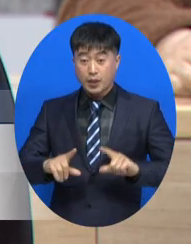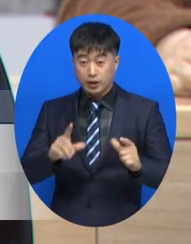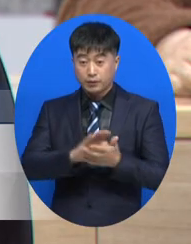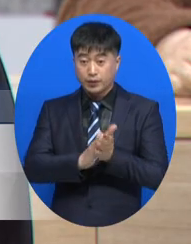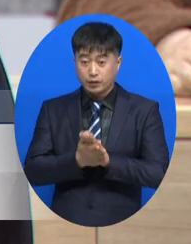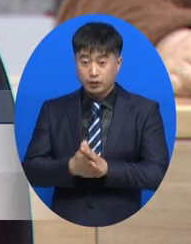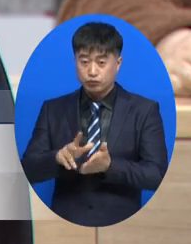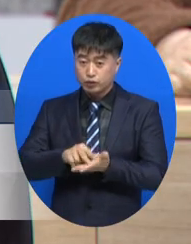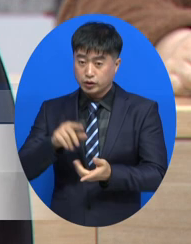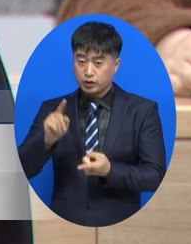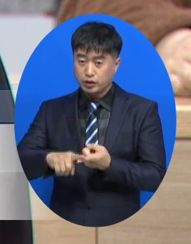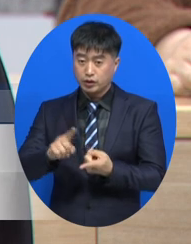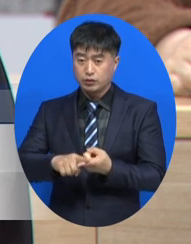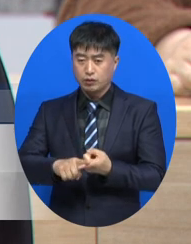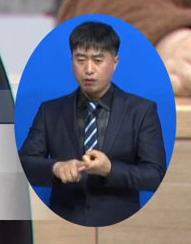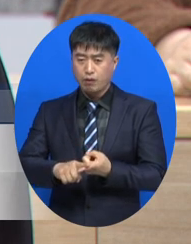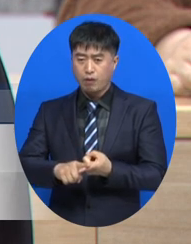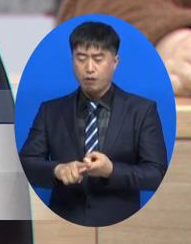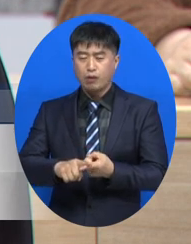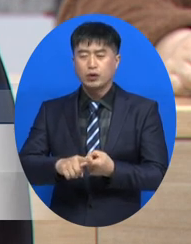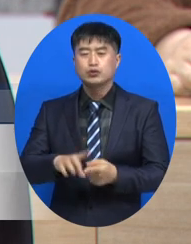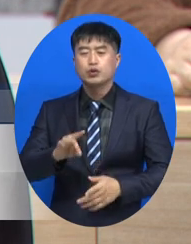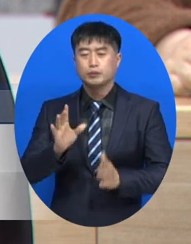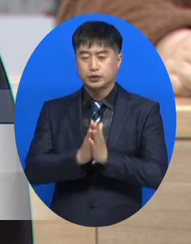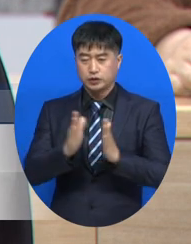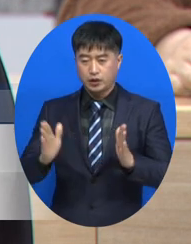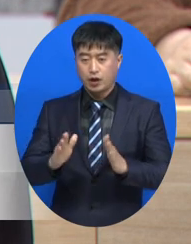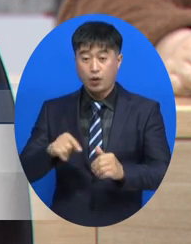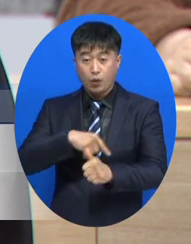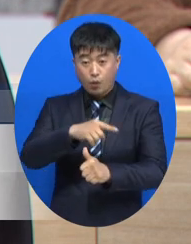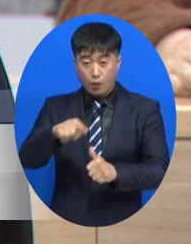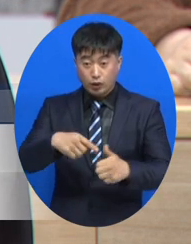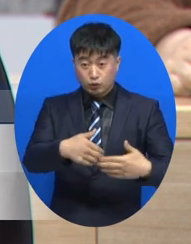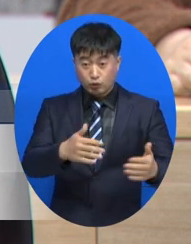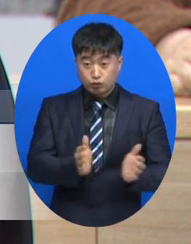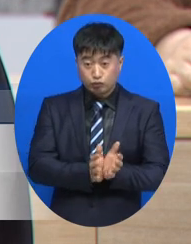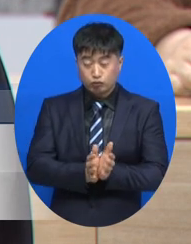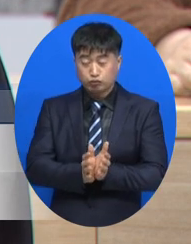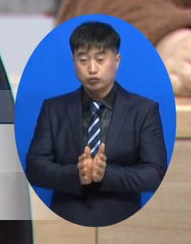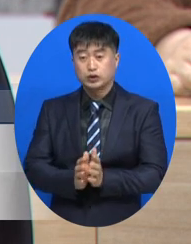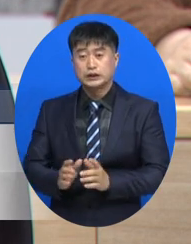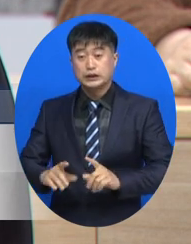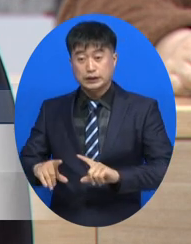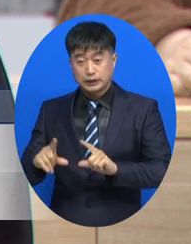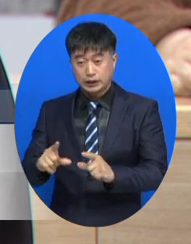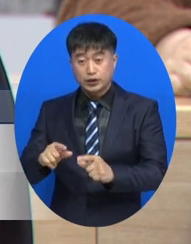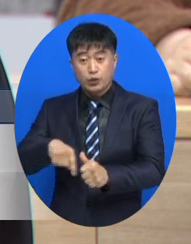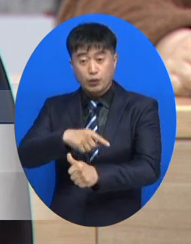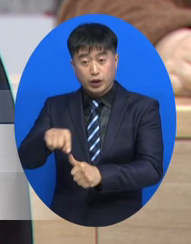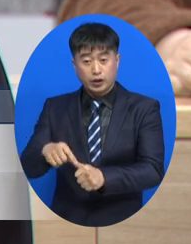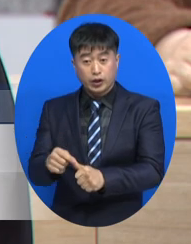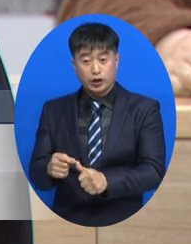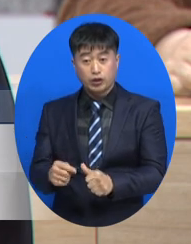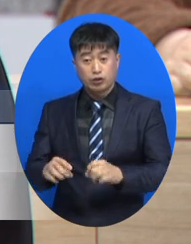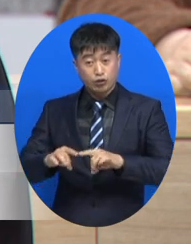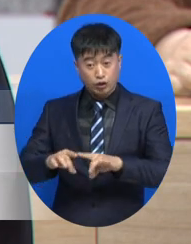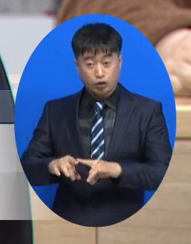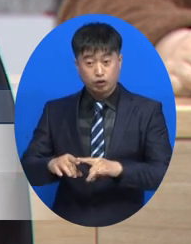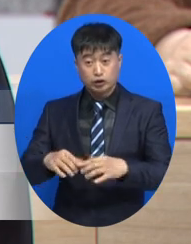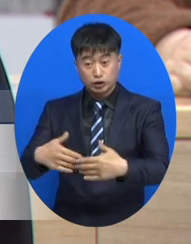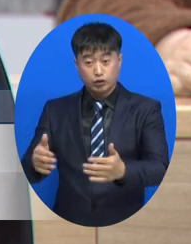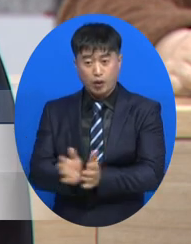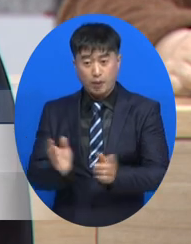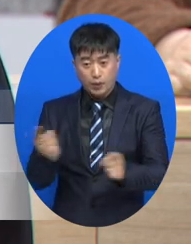기후변화나이 문제를 위해서 지금 이제 막 발을 뛰었습니다 환경공을 기후환경 에너지공으로 지금 개편을 했고 자기